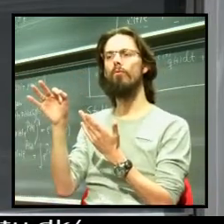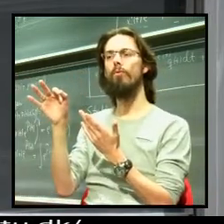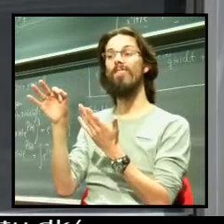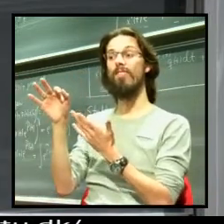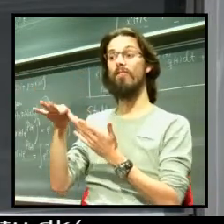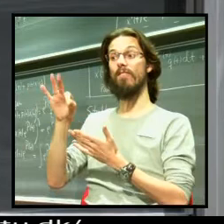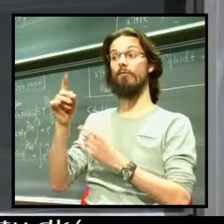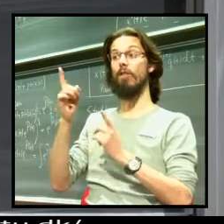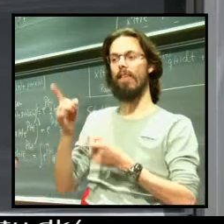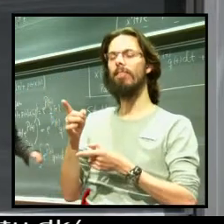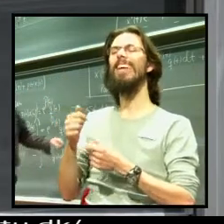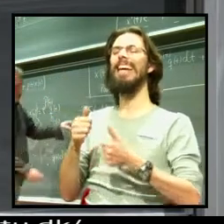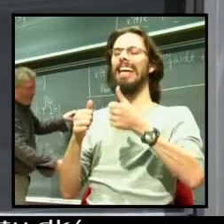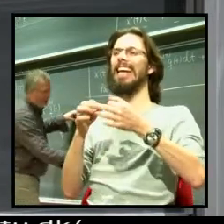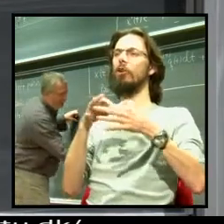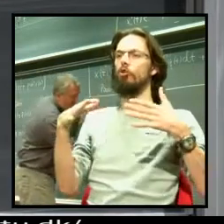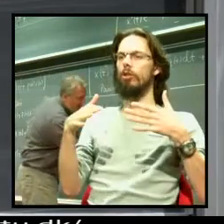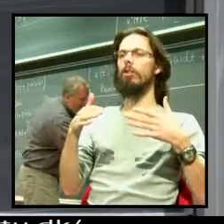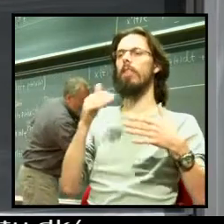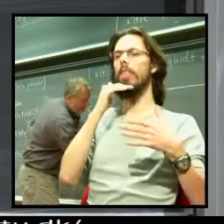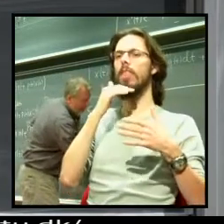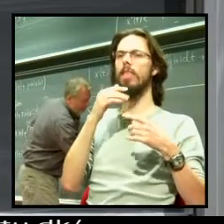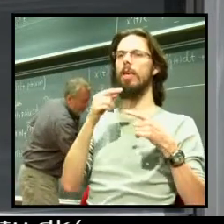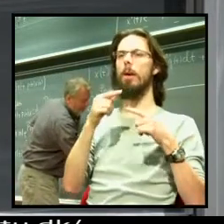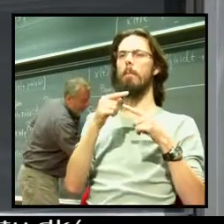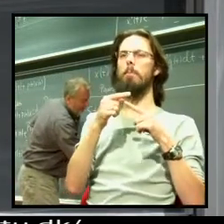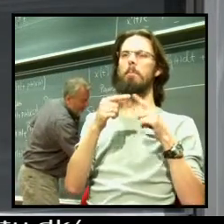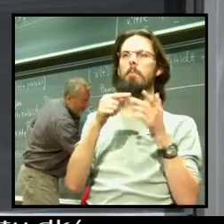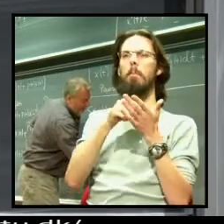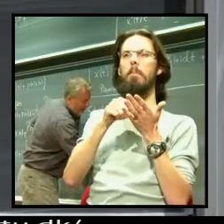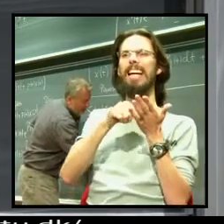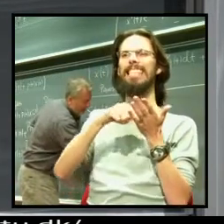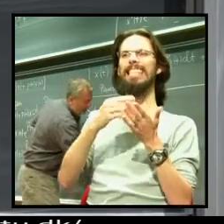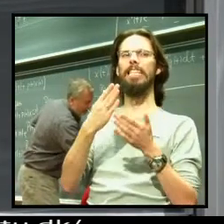ved at tage en løsning, som hedder en partikulær løsning,